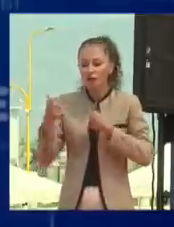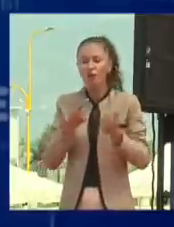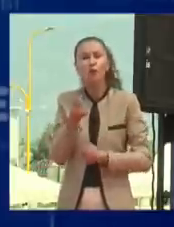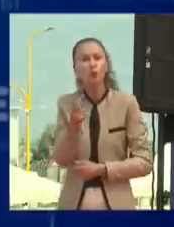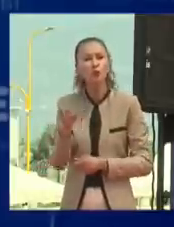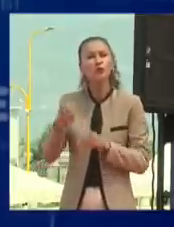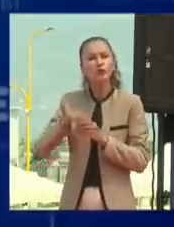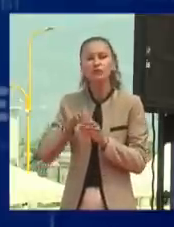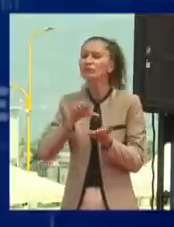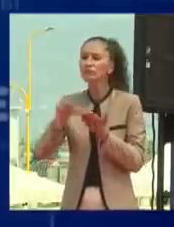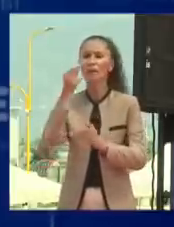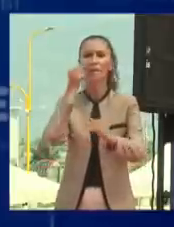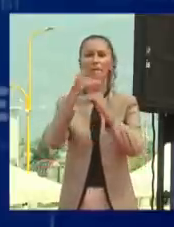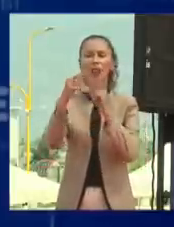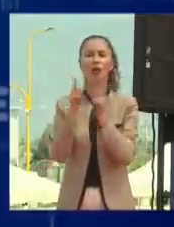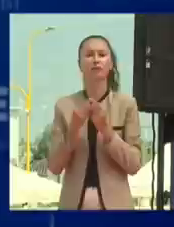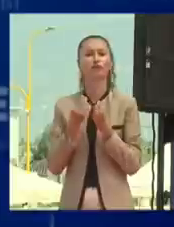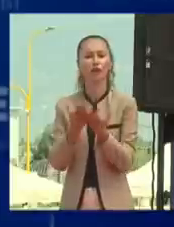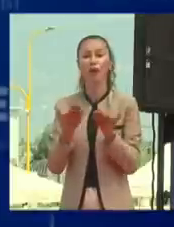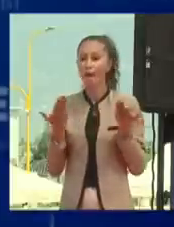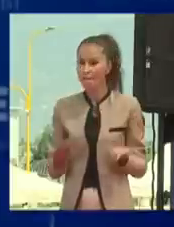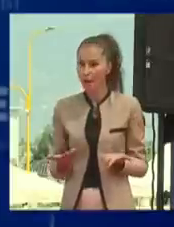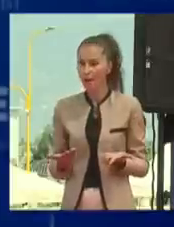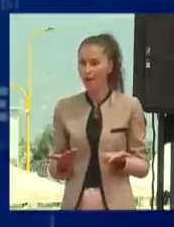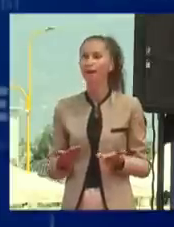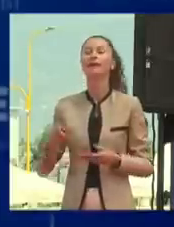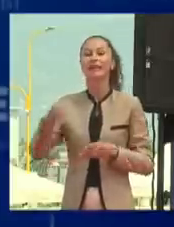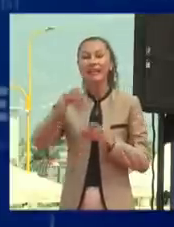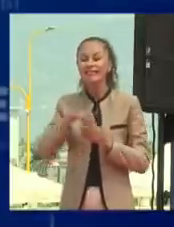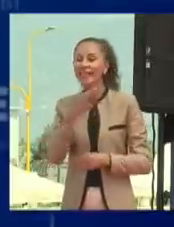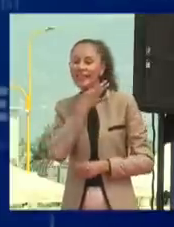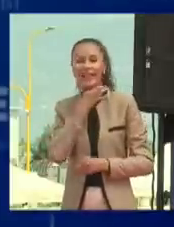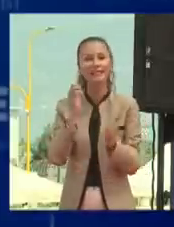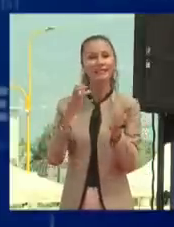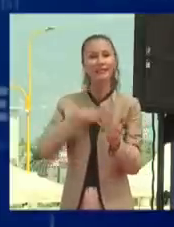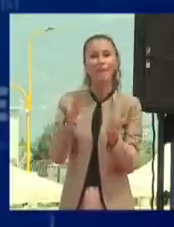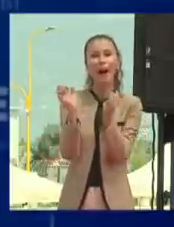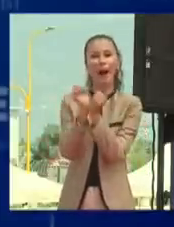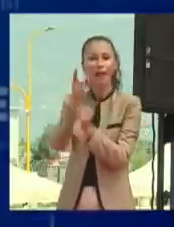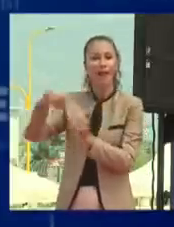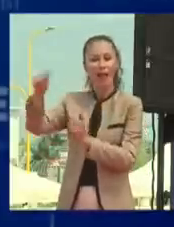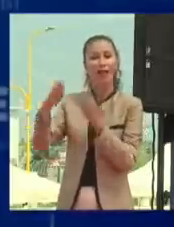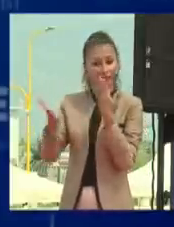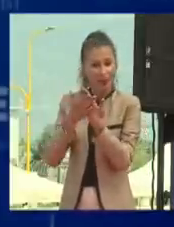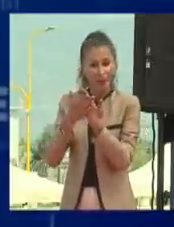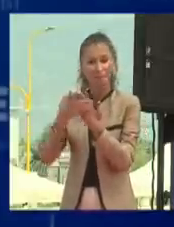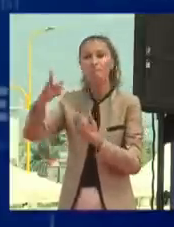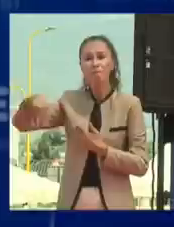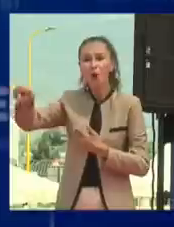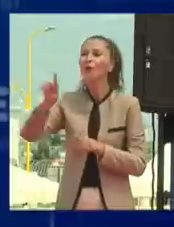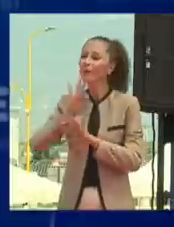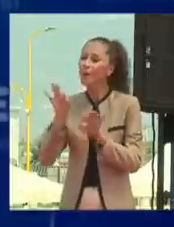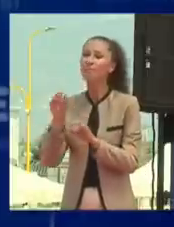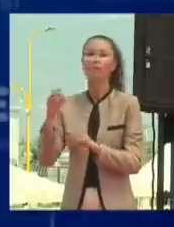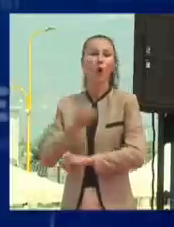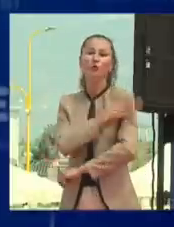kuruşun hesabını millete veririz. Ama ihtiyaç sahibi ailelere yardım yaparken de onların onurunu